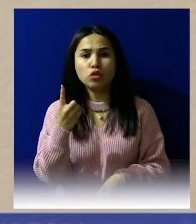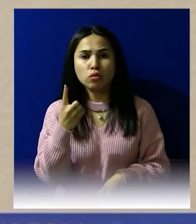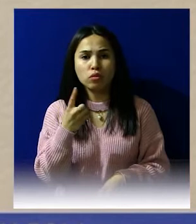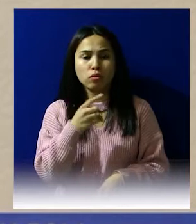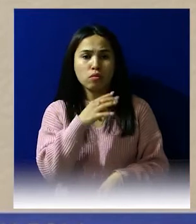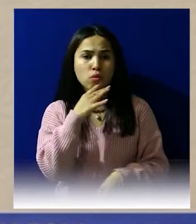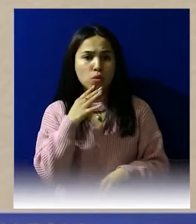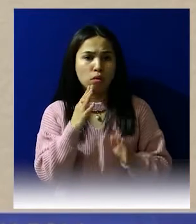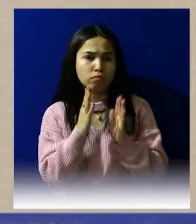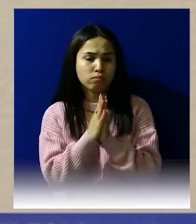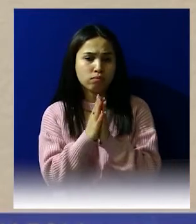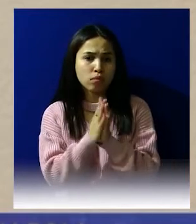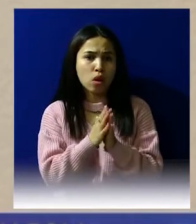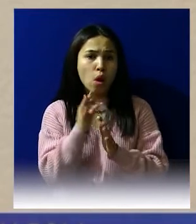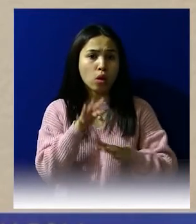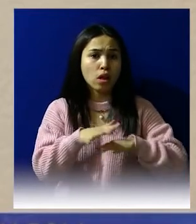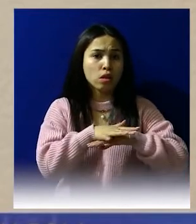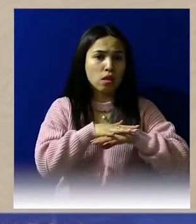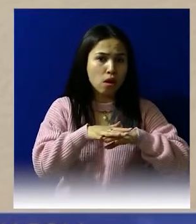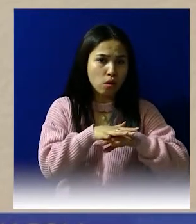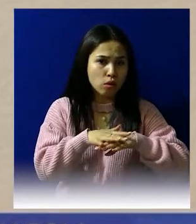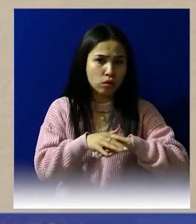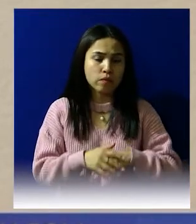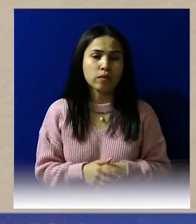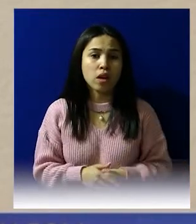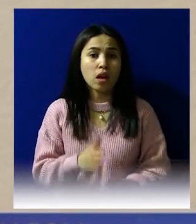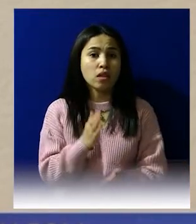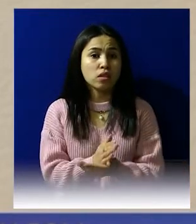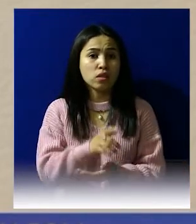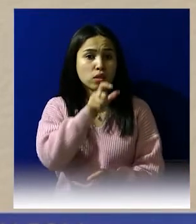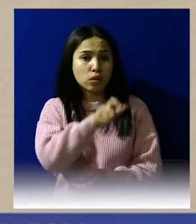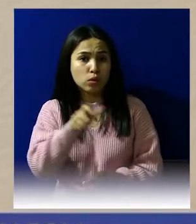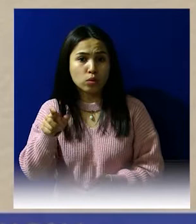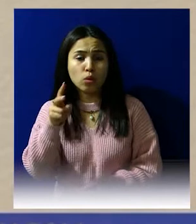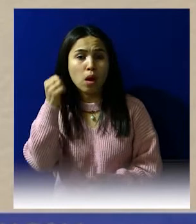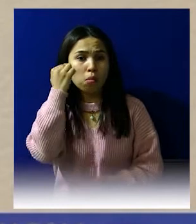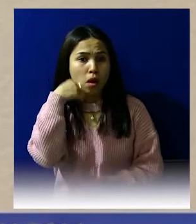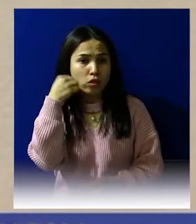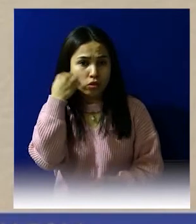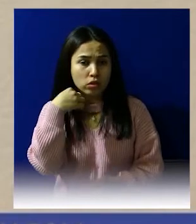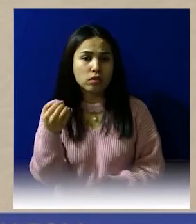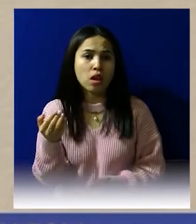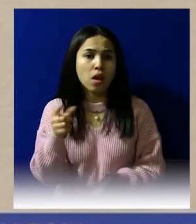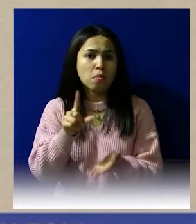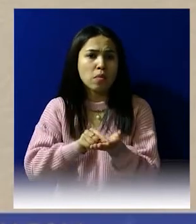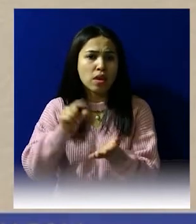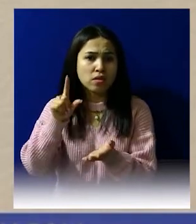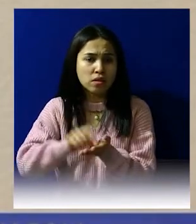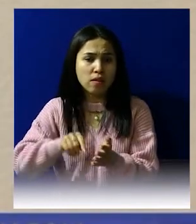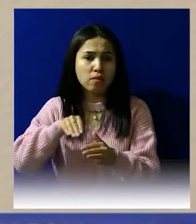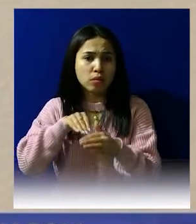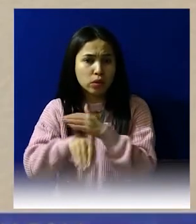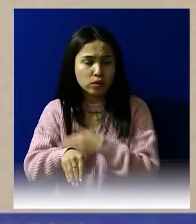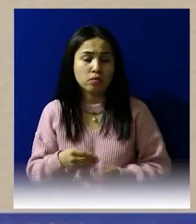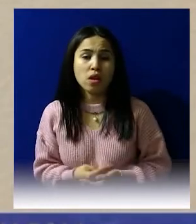Мы приняли это решение, потому что получили многочисленные обращения от населения. Некоторые граждане, в основном